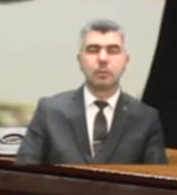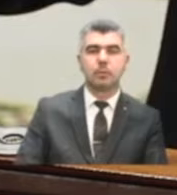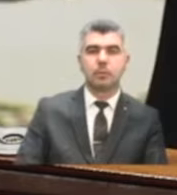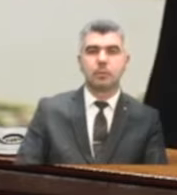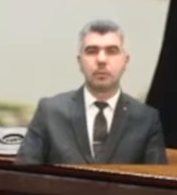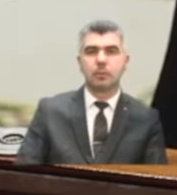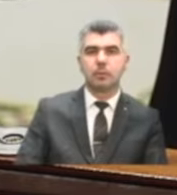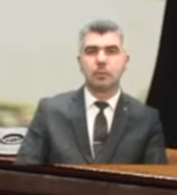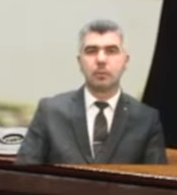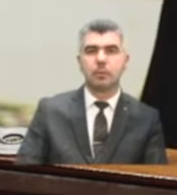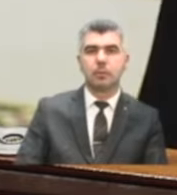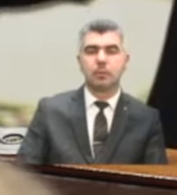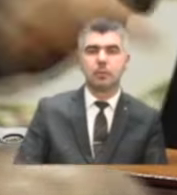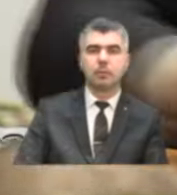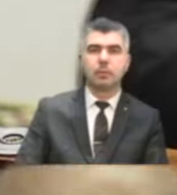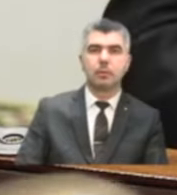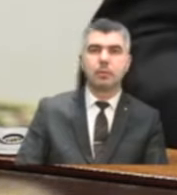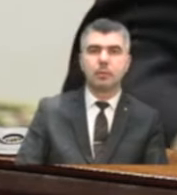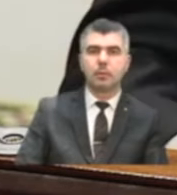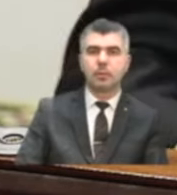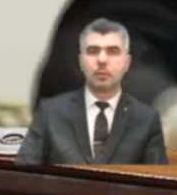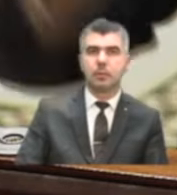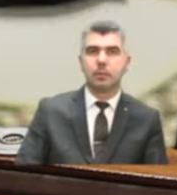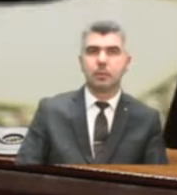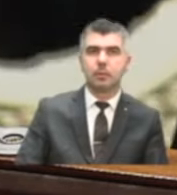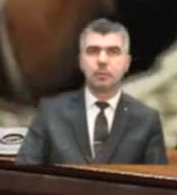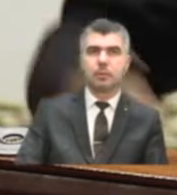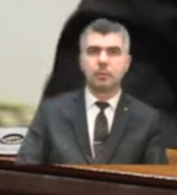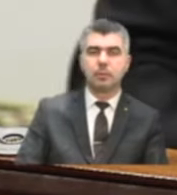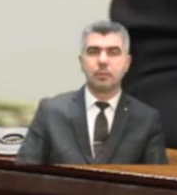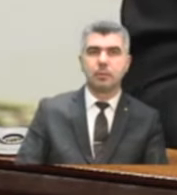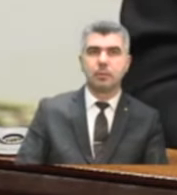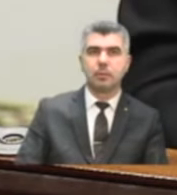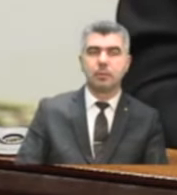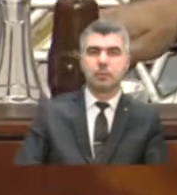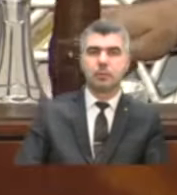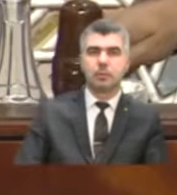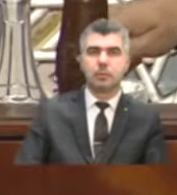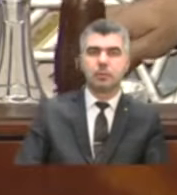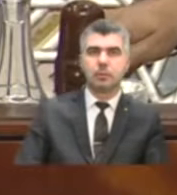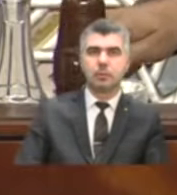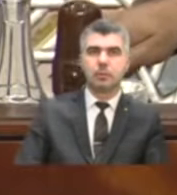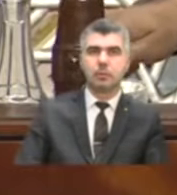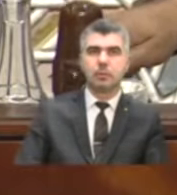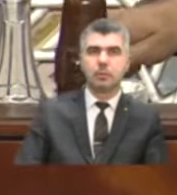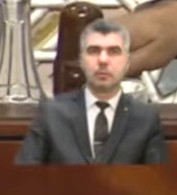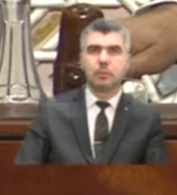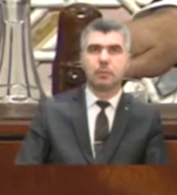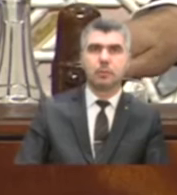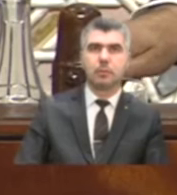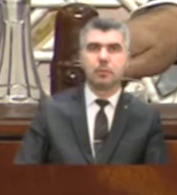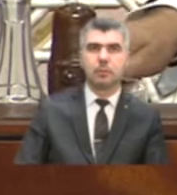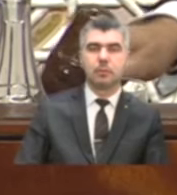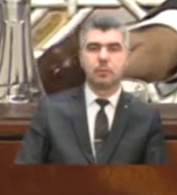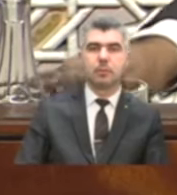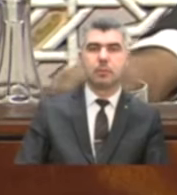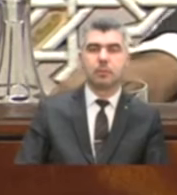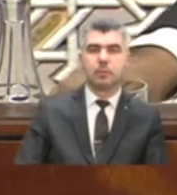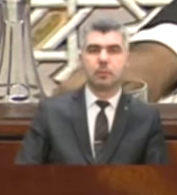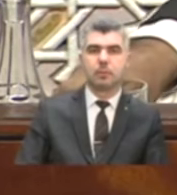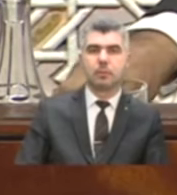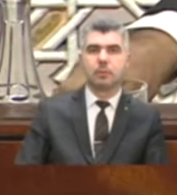جايين سي بوانو، احنا جايين، احنا جايين سي بوانو، احنا جايين سي بوانو، احنا جايين، ما كاين مشكل، ما كاين مشكل. نيويورك